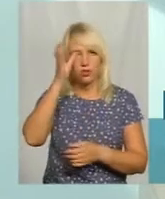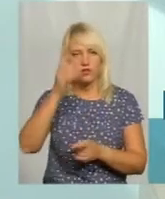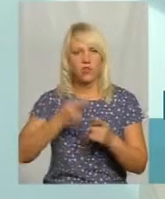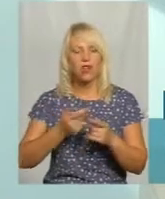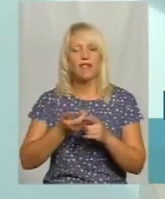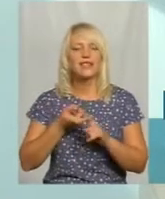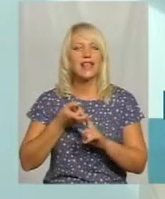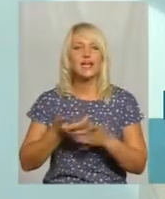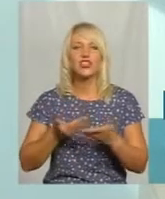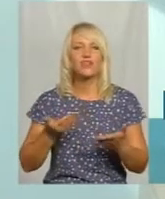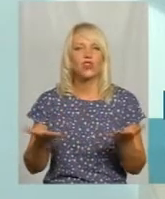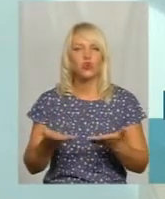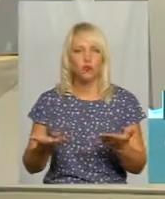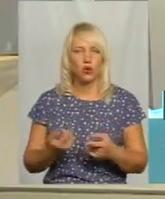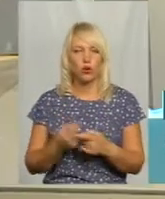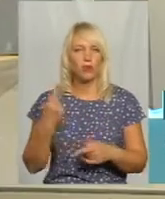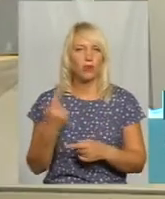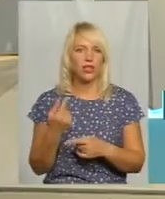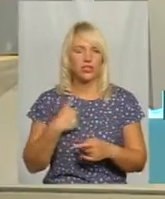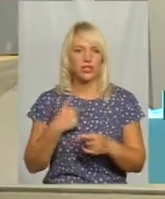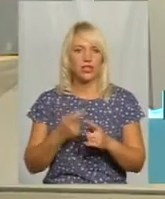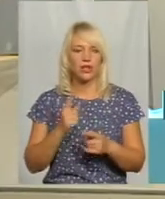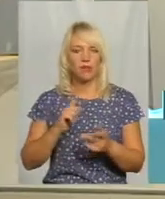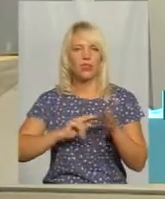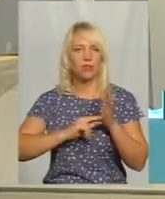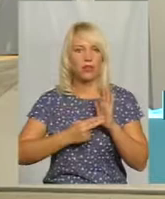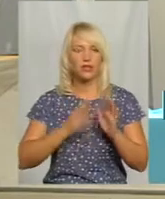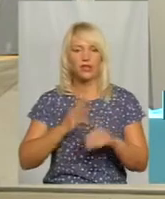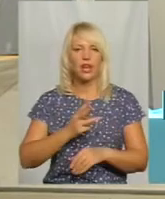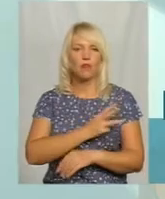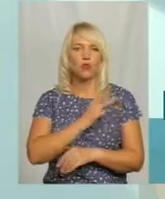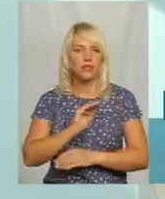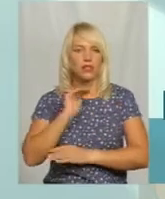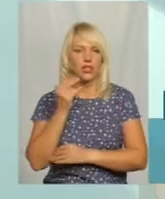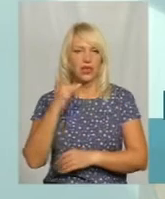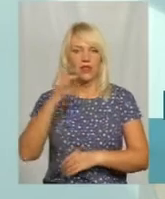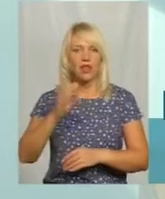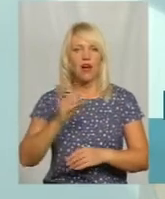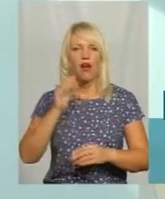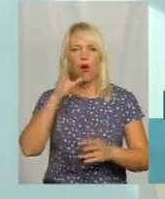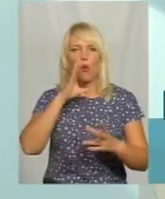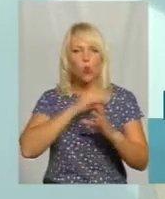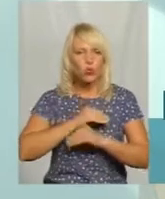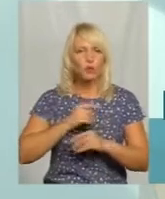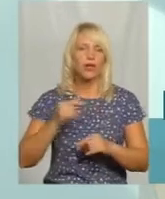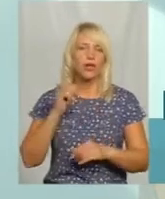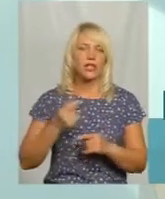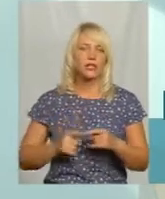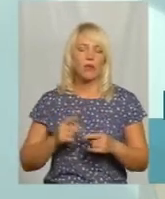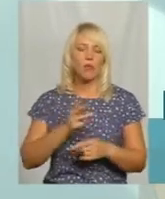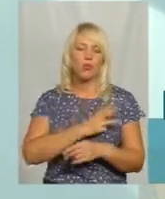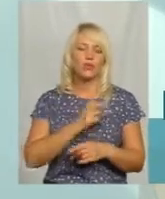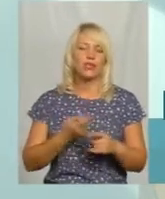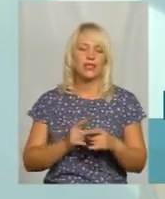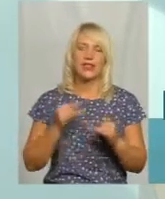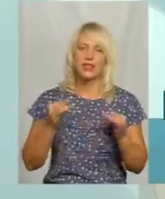складові. Так. Перша – це, і я її на перший план поставлю, це мотивація дитини на успіх. А мотивація – це зацікавленість